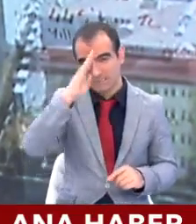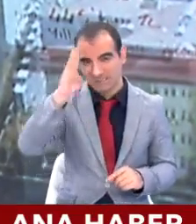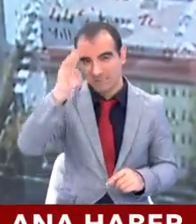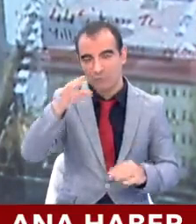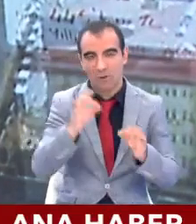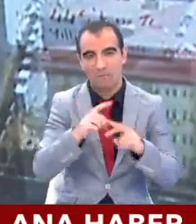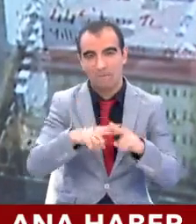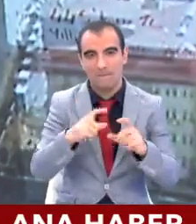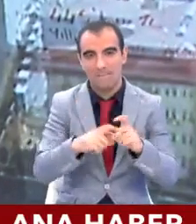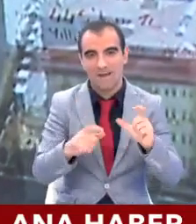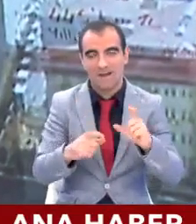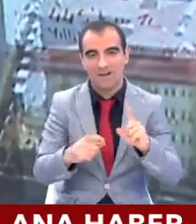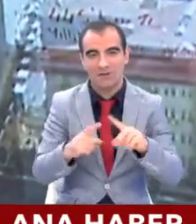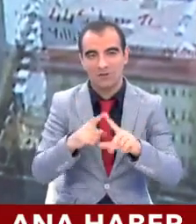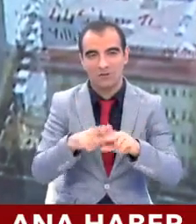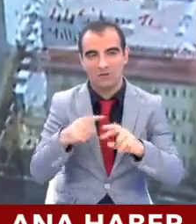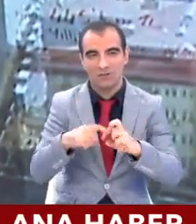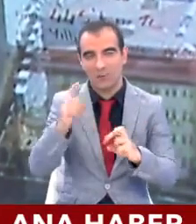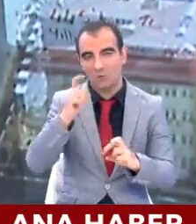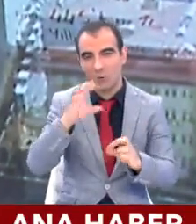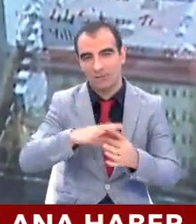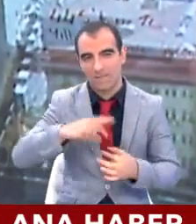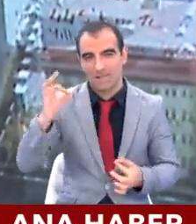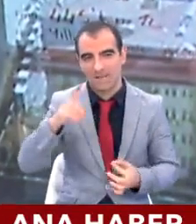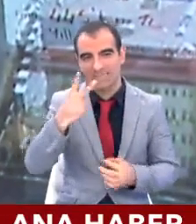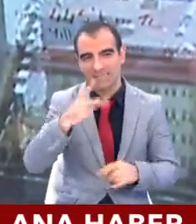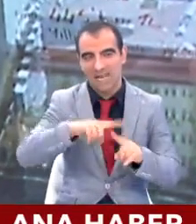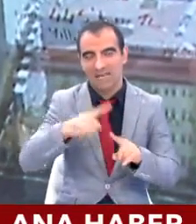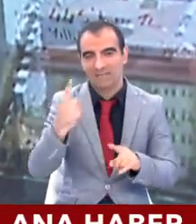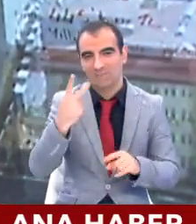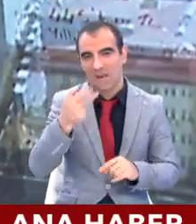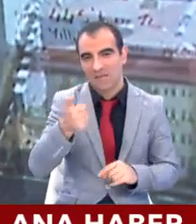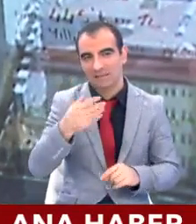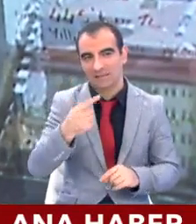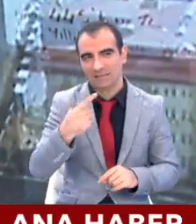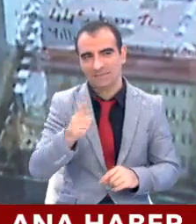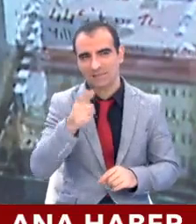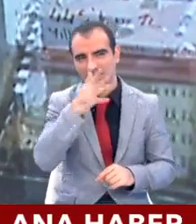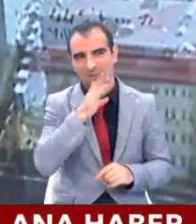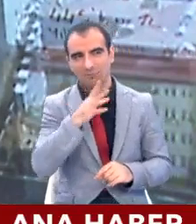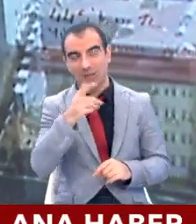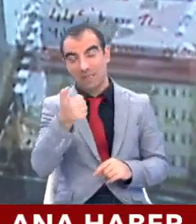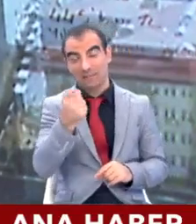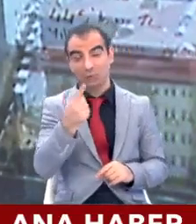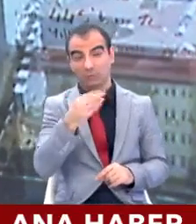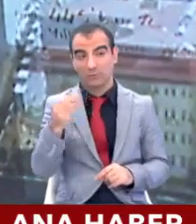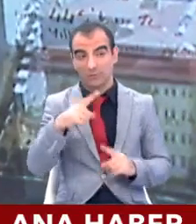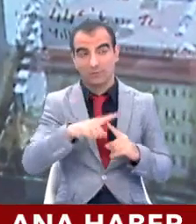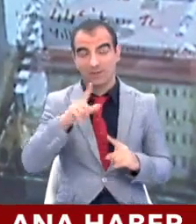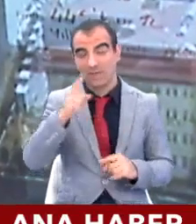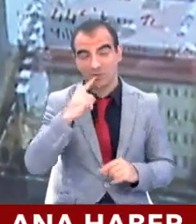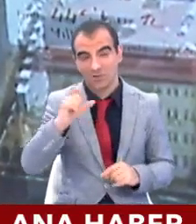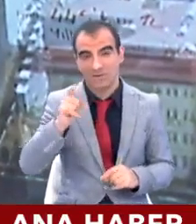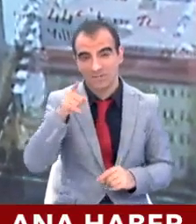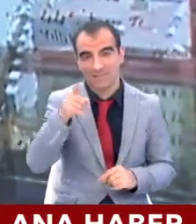Bağcılar'da teras katında işte 90 metrekare 2+1 6.500 TL'lik bu daireyi mi almak istersiniz Evet cevap